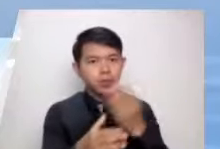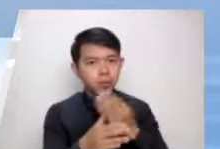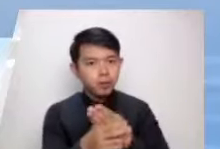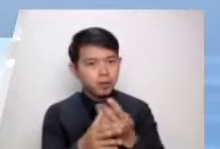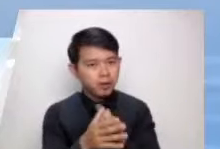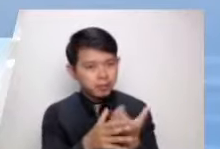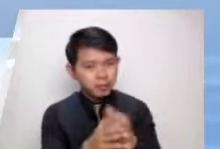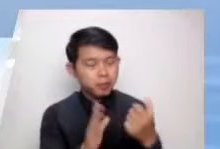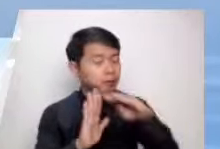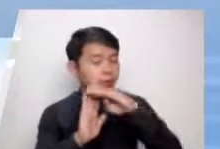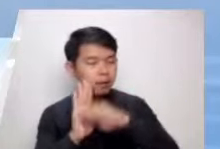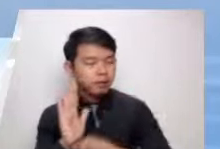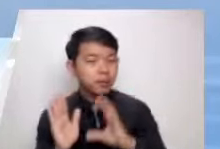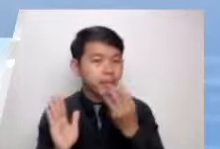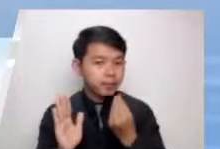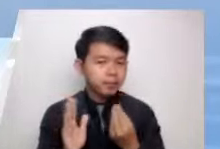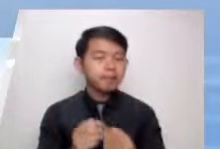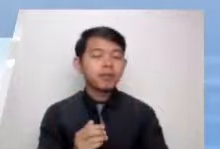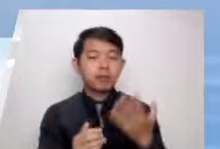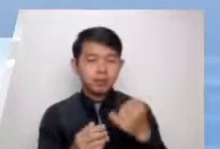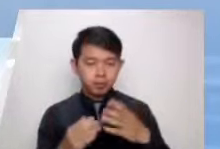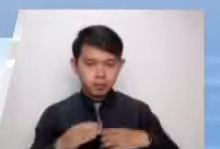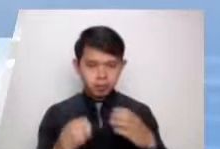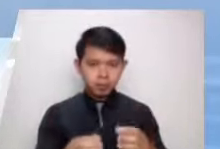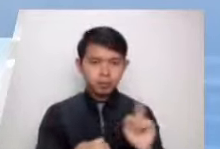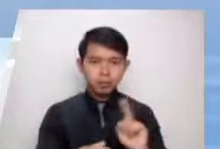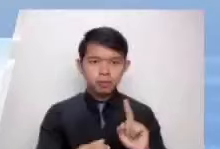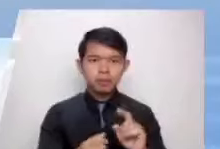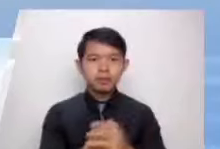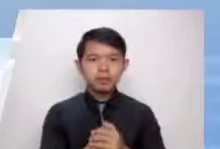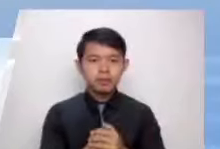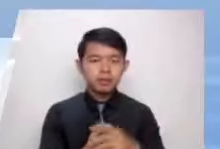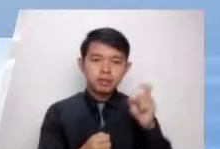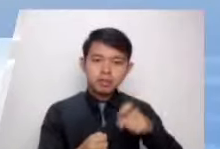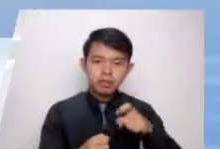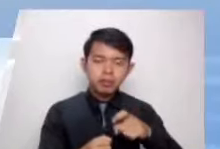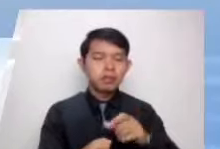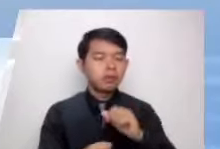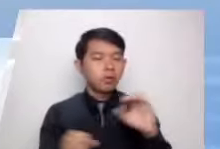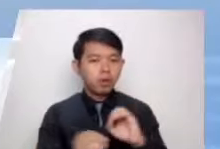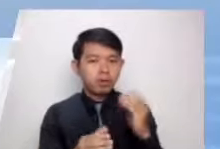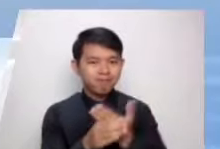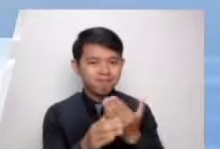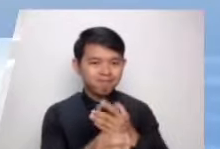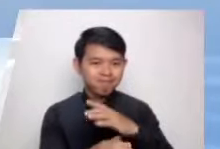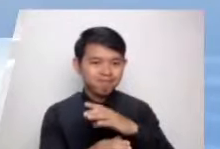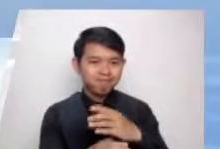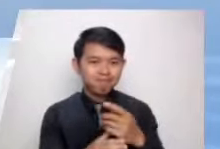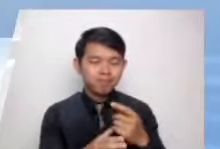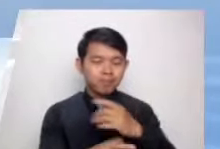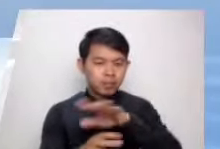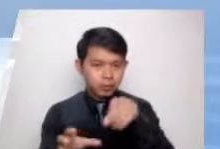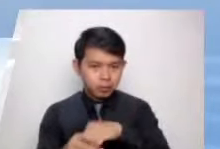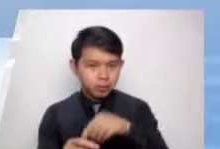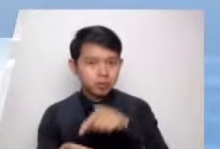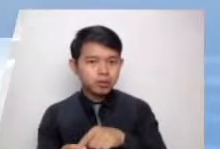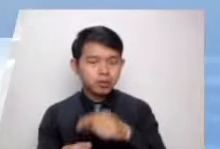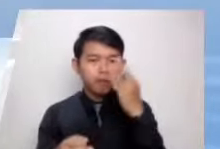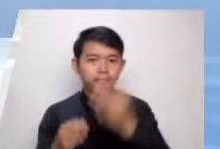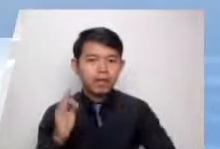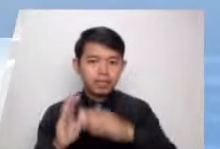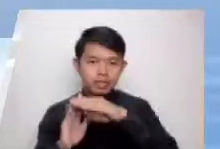ating pong commitment, wala dapat na nuisance na nalalagay sa ating mga balota dahil po nagkakagulo, nagkakaroon pa ng problema.